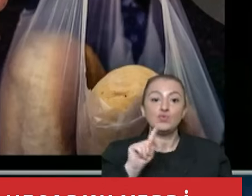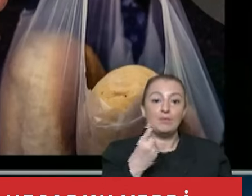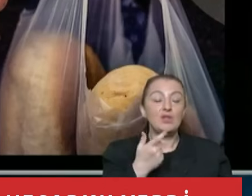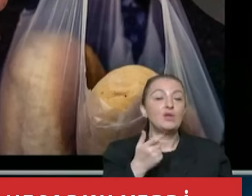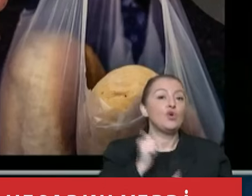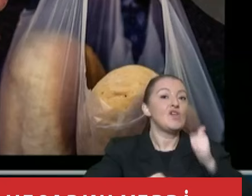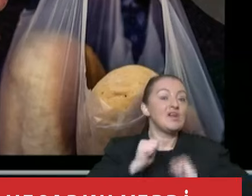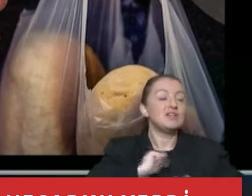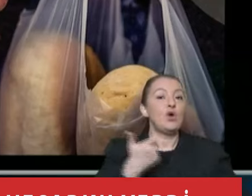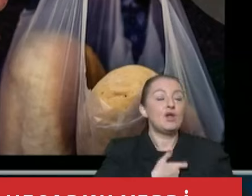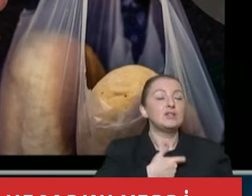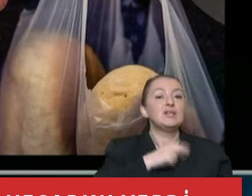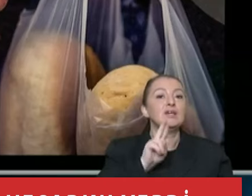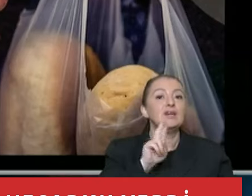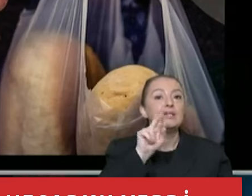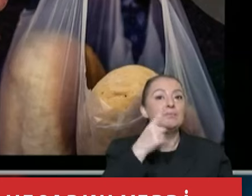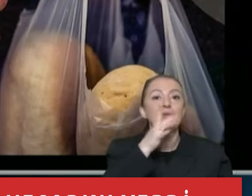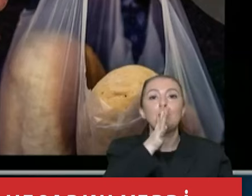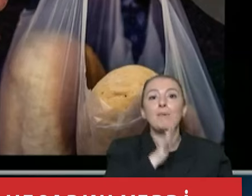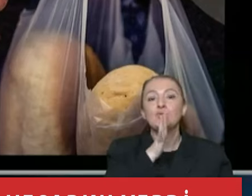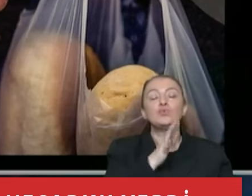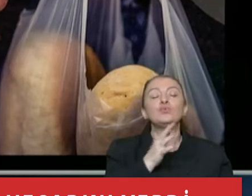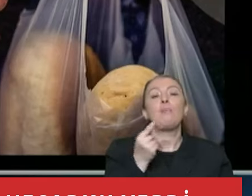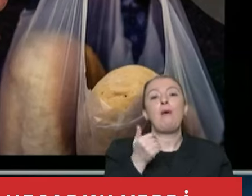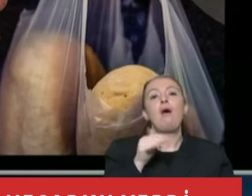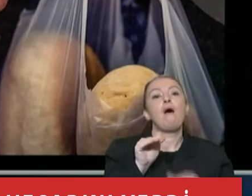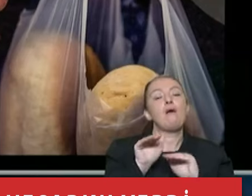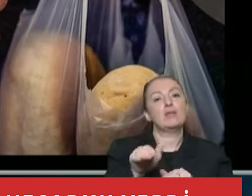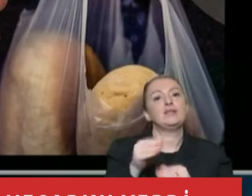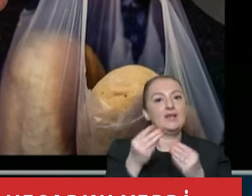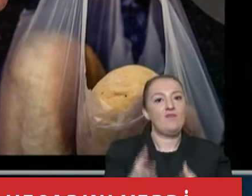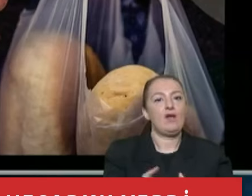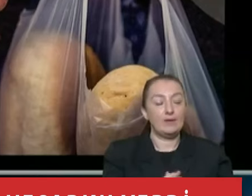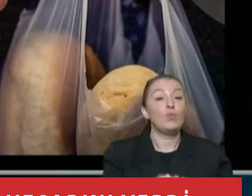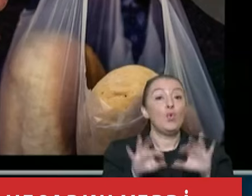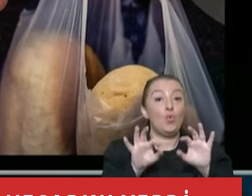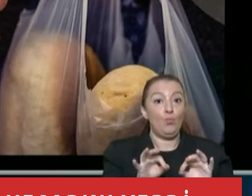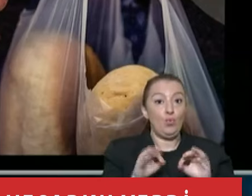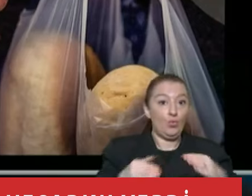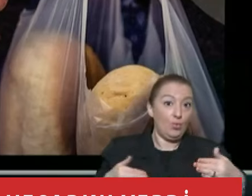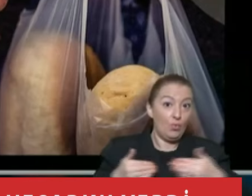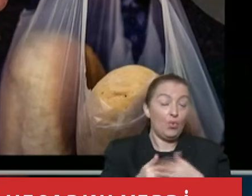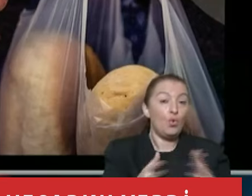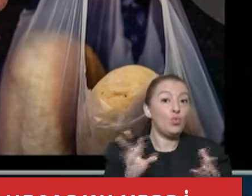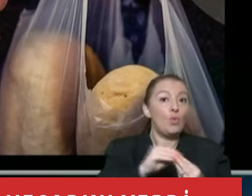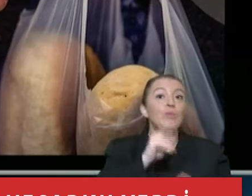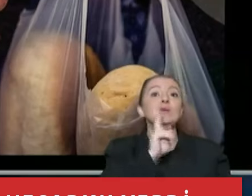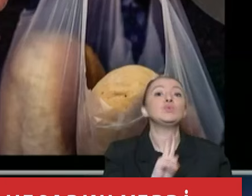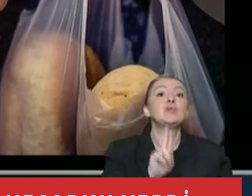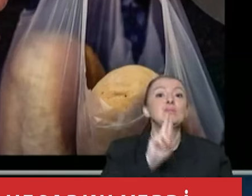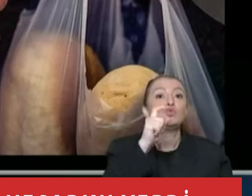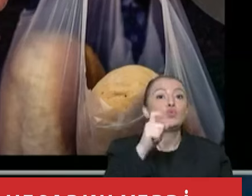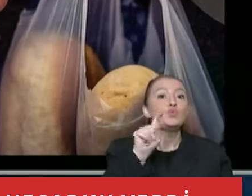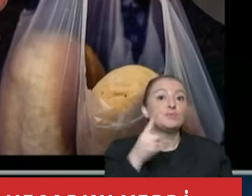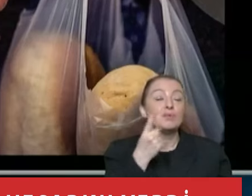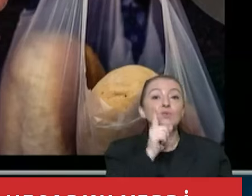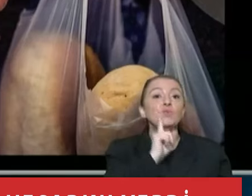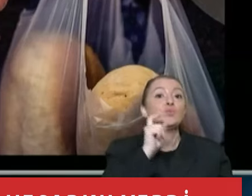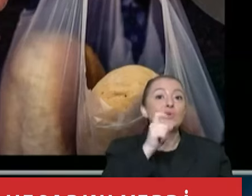öğrencisine 7.500 lira nakdi destek sağladık bugüne kadar toplamda 279.